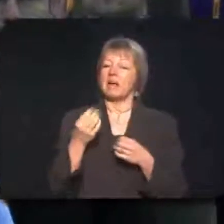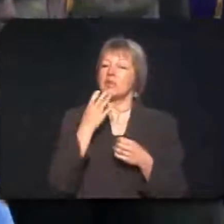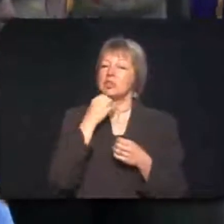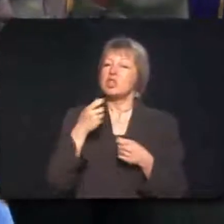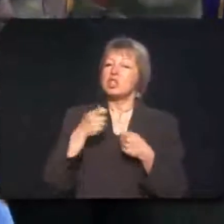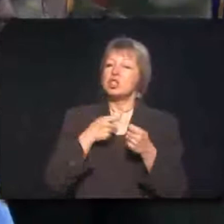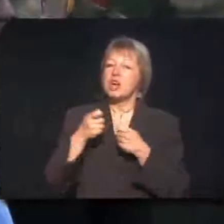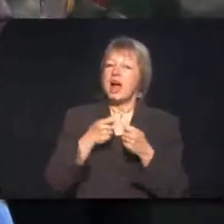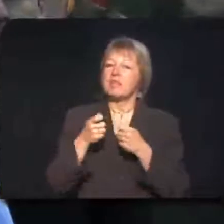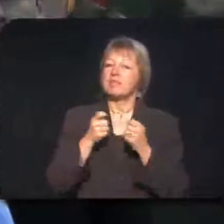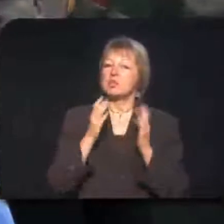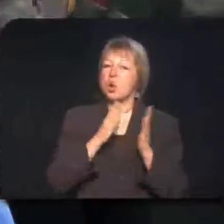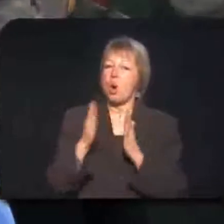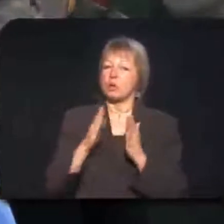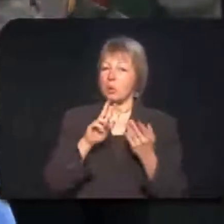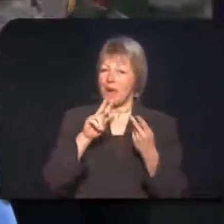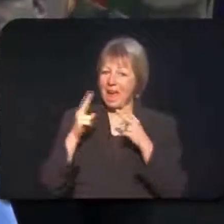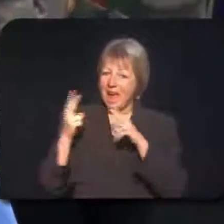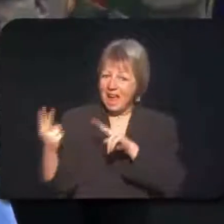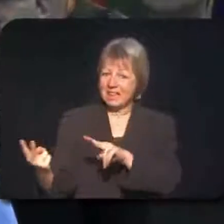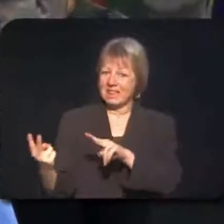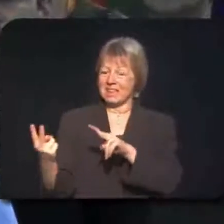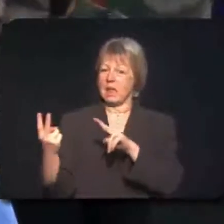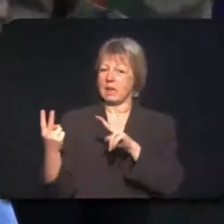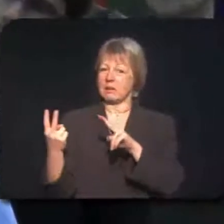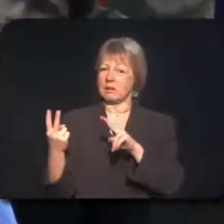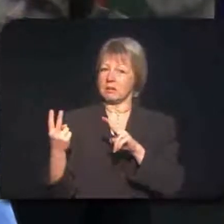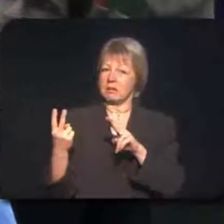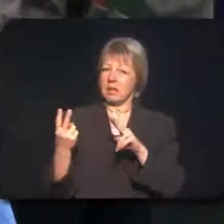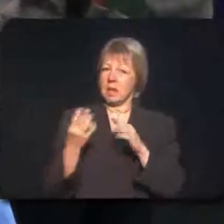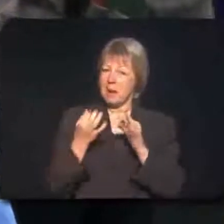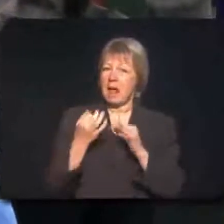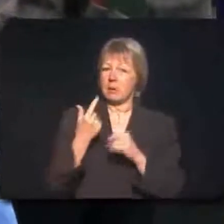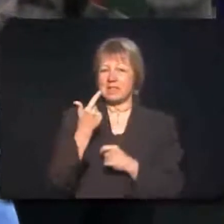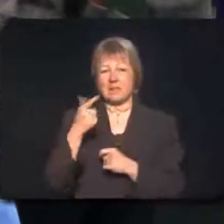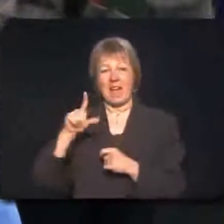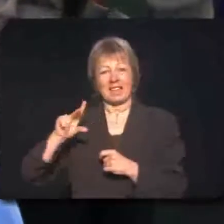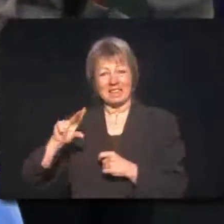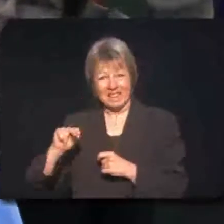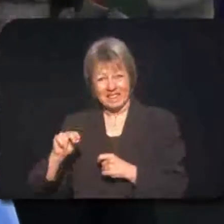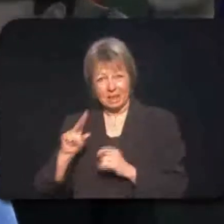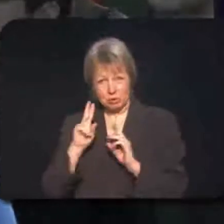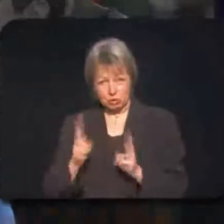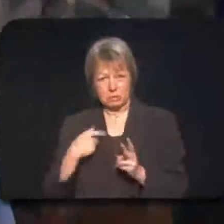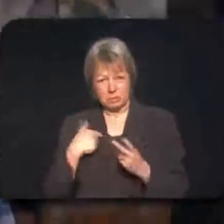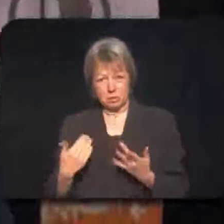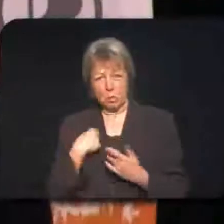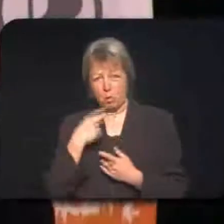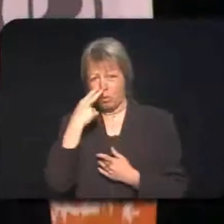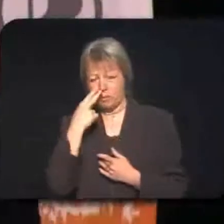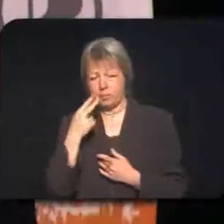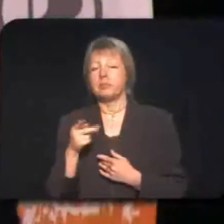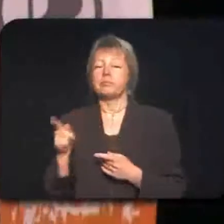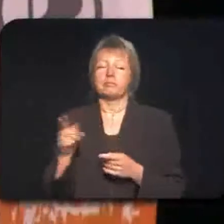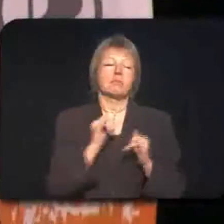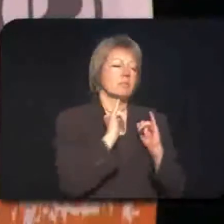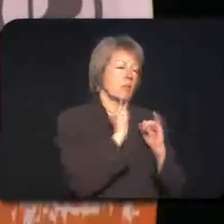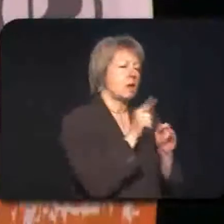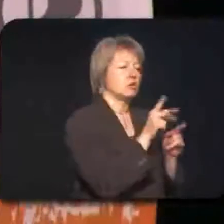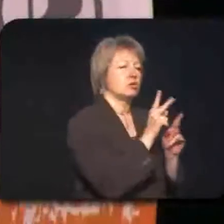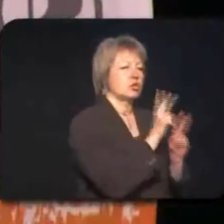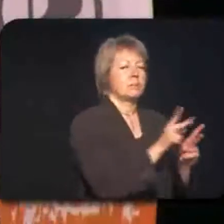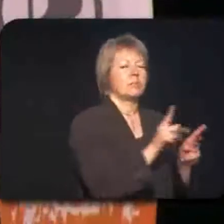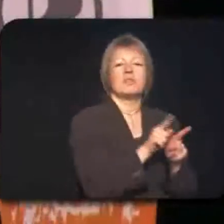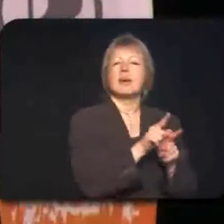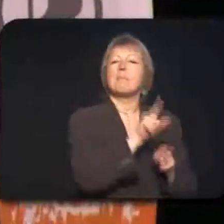braucht ist das korrekt und B warum ja es ist korrekt es ist eine Form von Minderheitenschutz der der